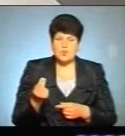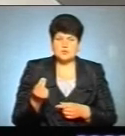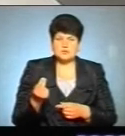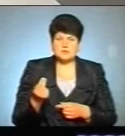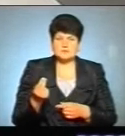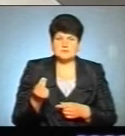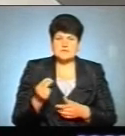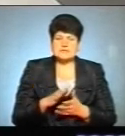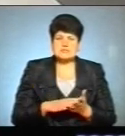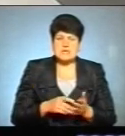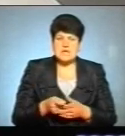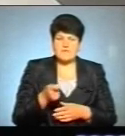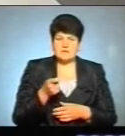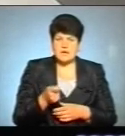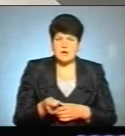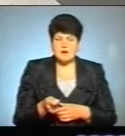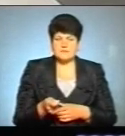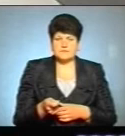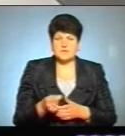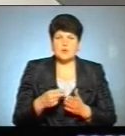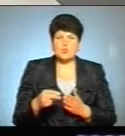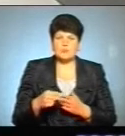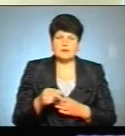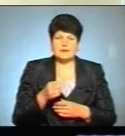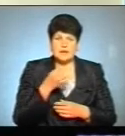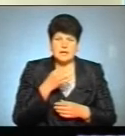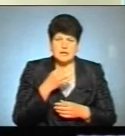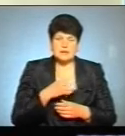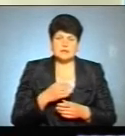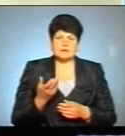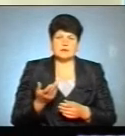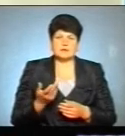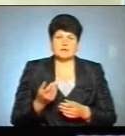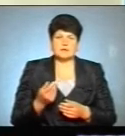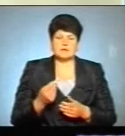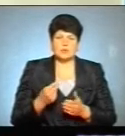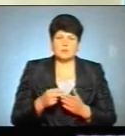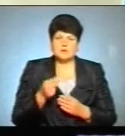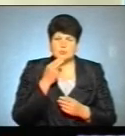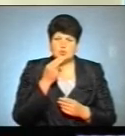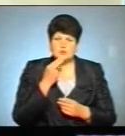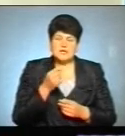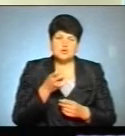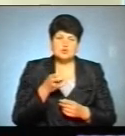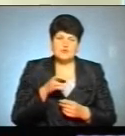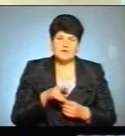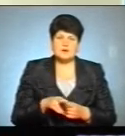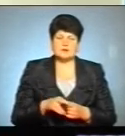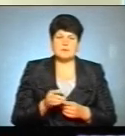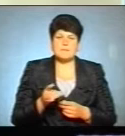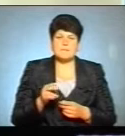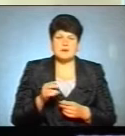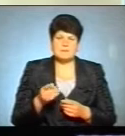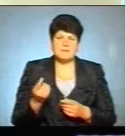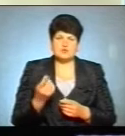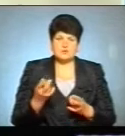за кошти заявника закупити ліки, закупити продукти харчування чи предмети першої необхідності.